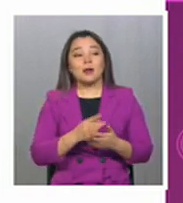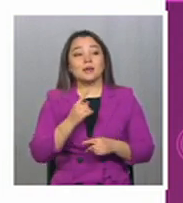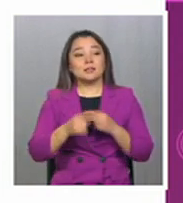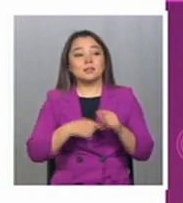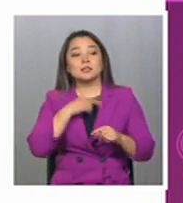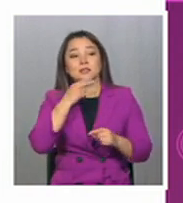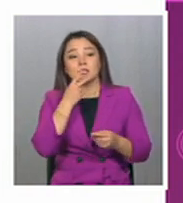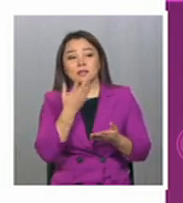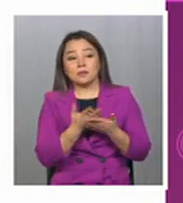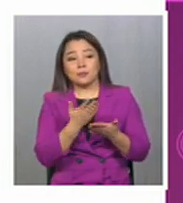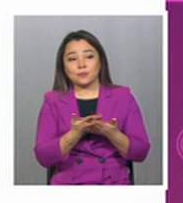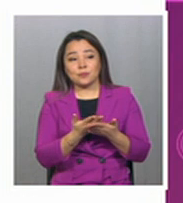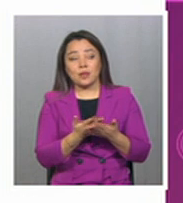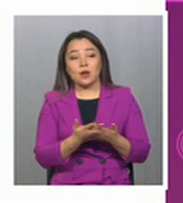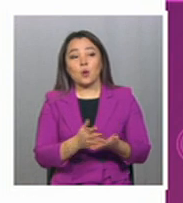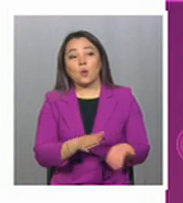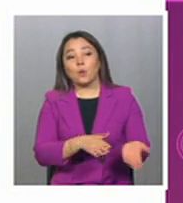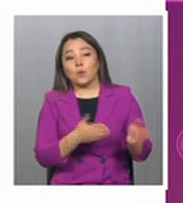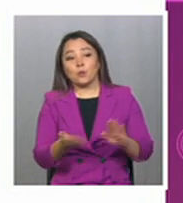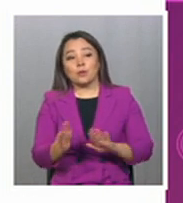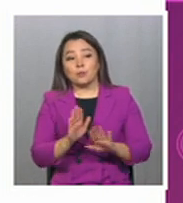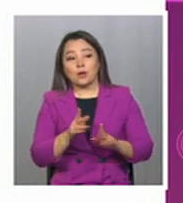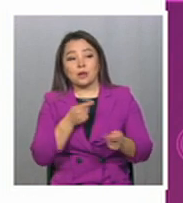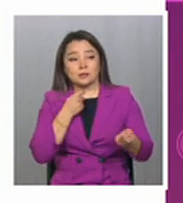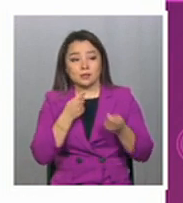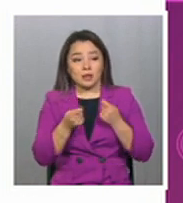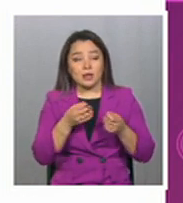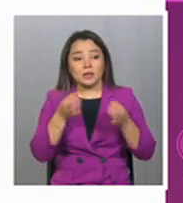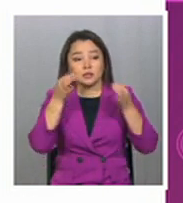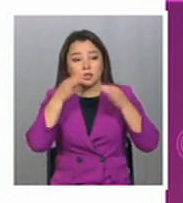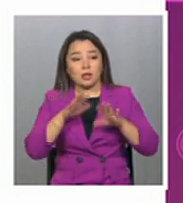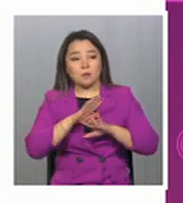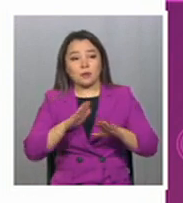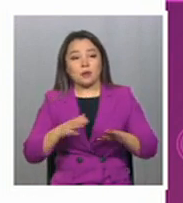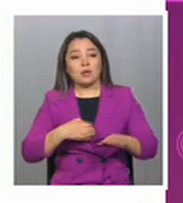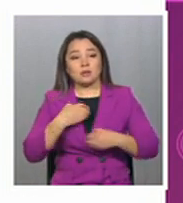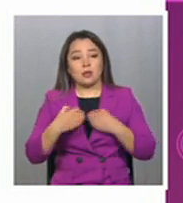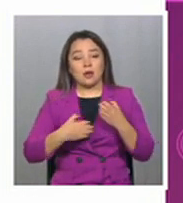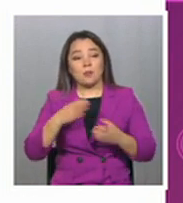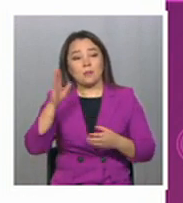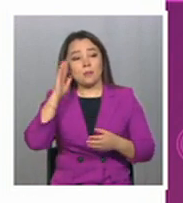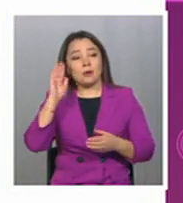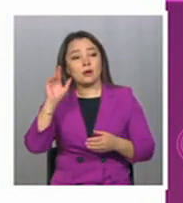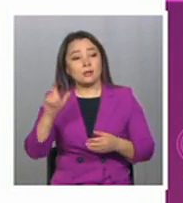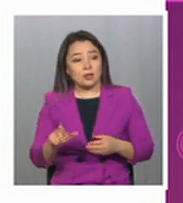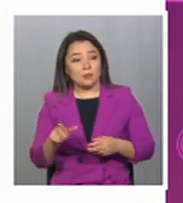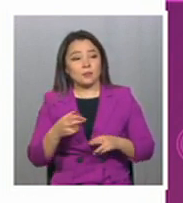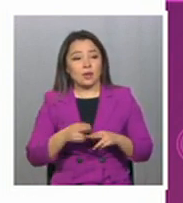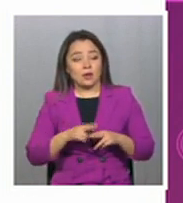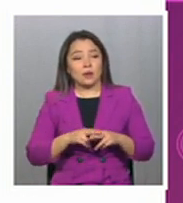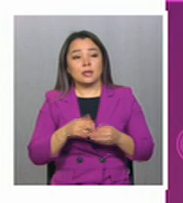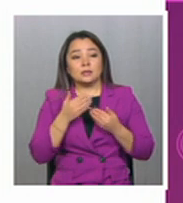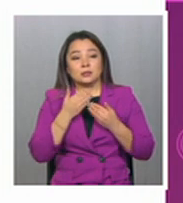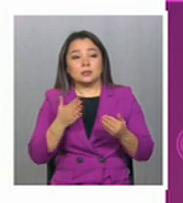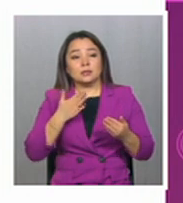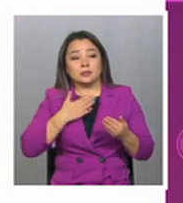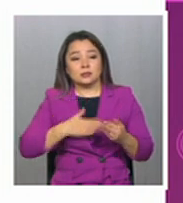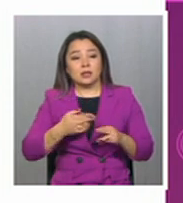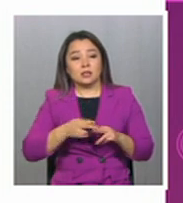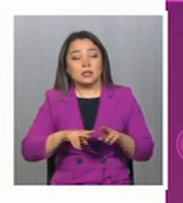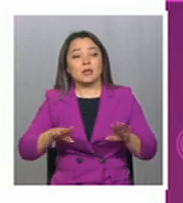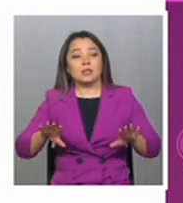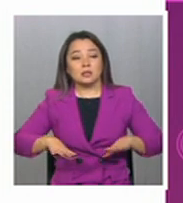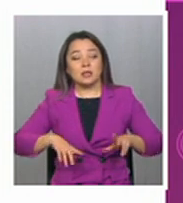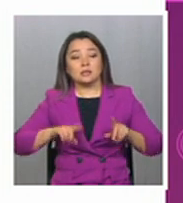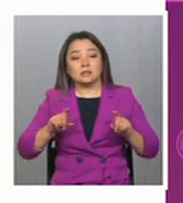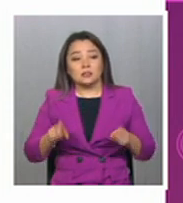назар аударайық. Құлап қалмасам, жылап қалмасам екен деген бала ақырғы күшін салып, тақымын қысқанда